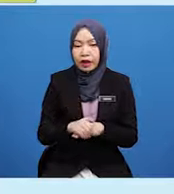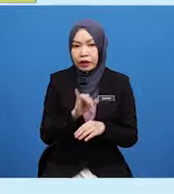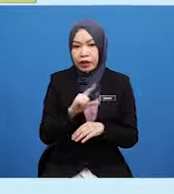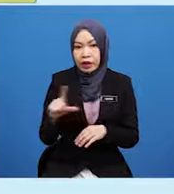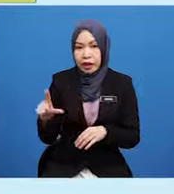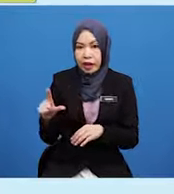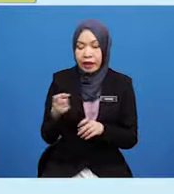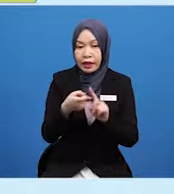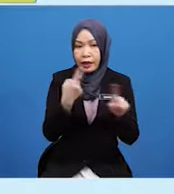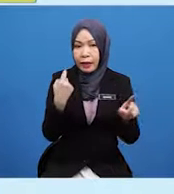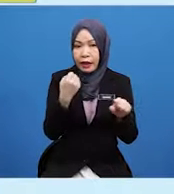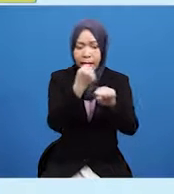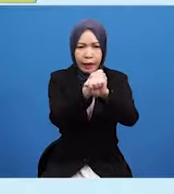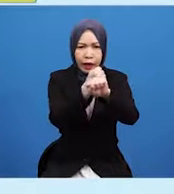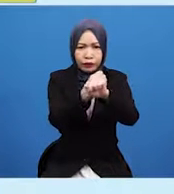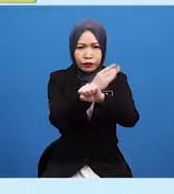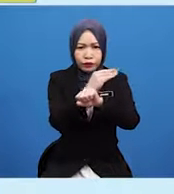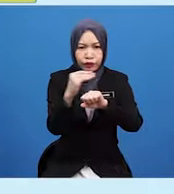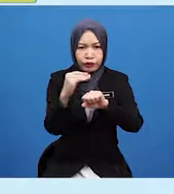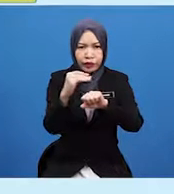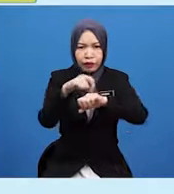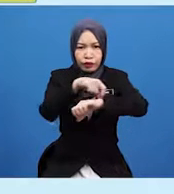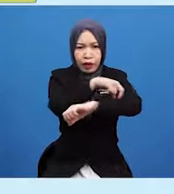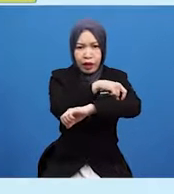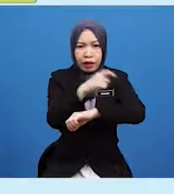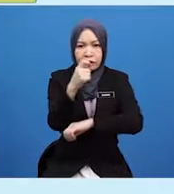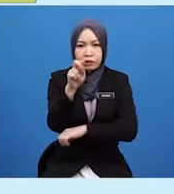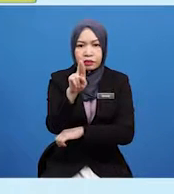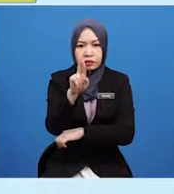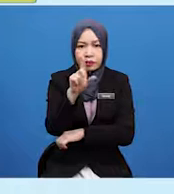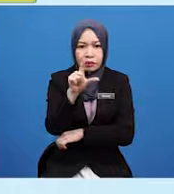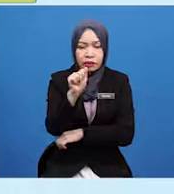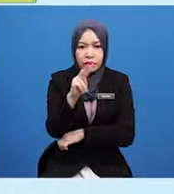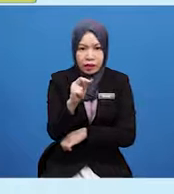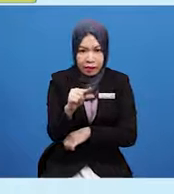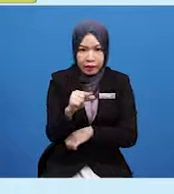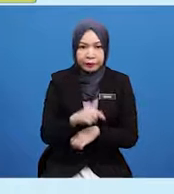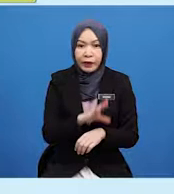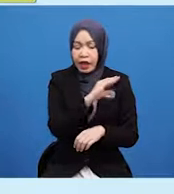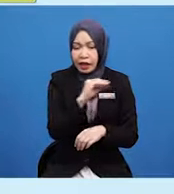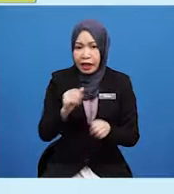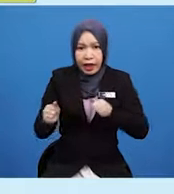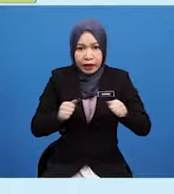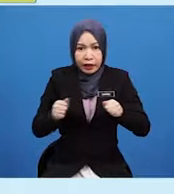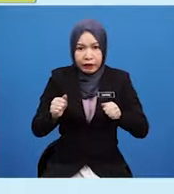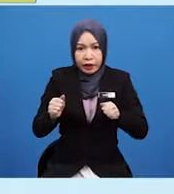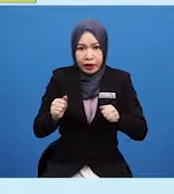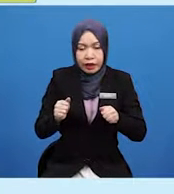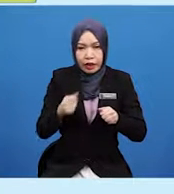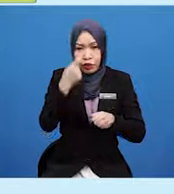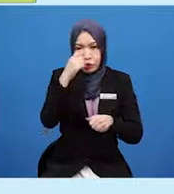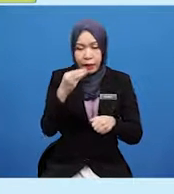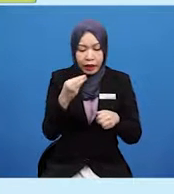sementara EDC utama ialah memburu demi meneruskan kelangsungan kehidupan